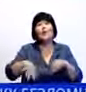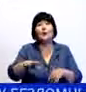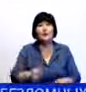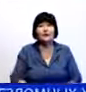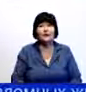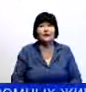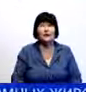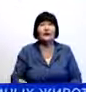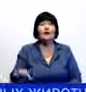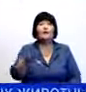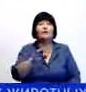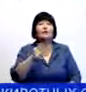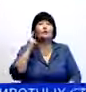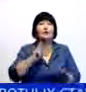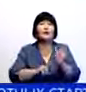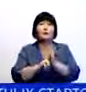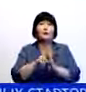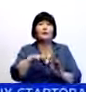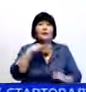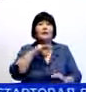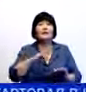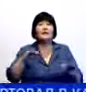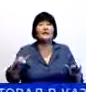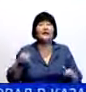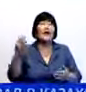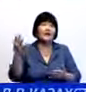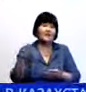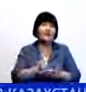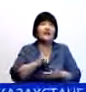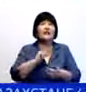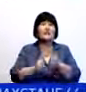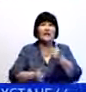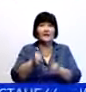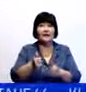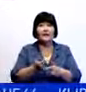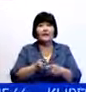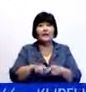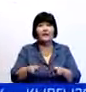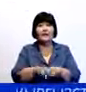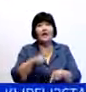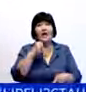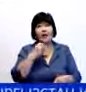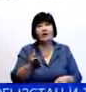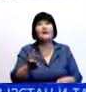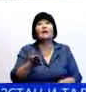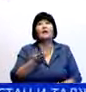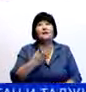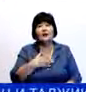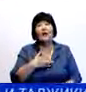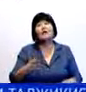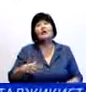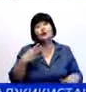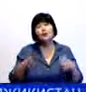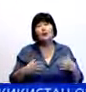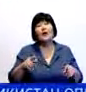что у нас еще все впереди. У нас уже некоторые детки выиграли соревнования, так что это уже хорошо. А я